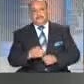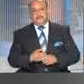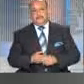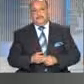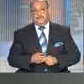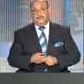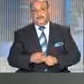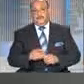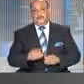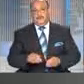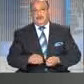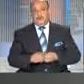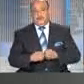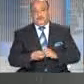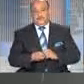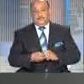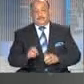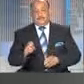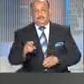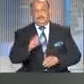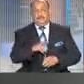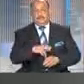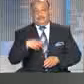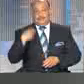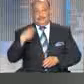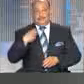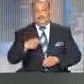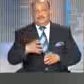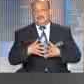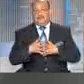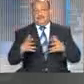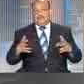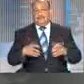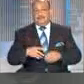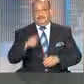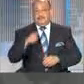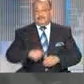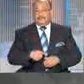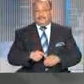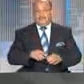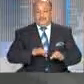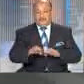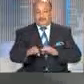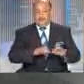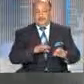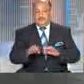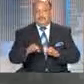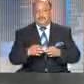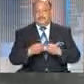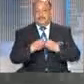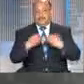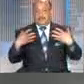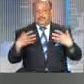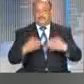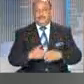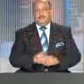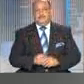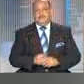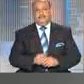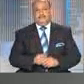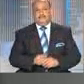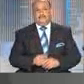متاع تشجع أهالي المنطقة توقف المشروع ولم تصل السكة ومواطنون في